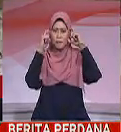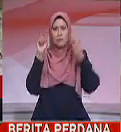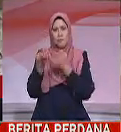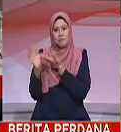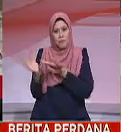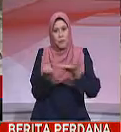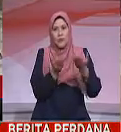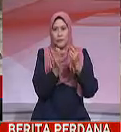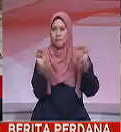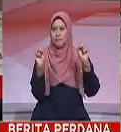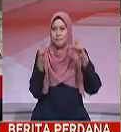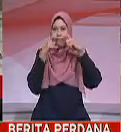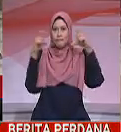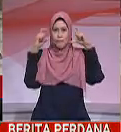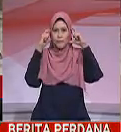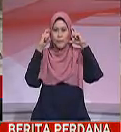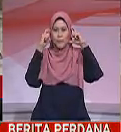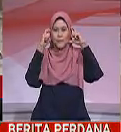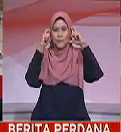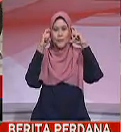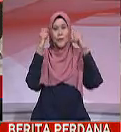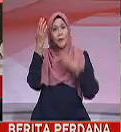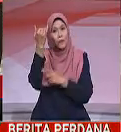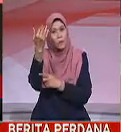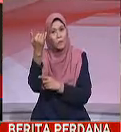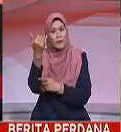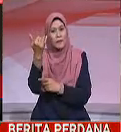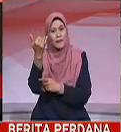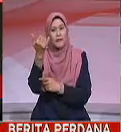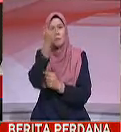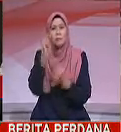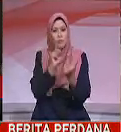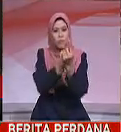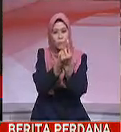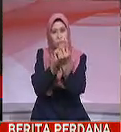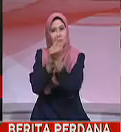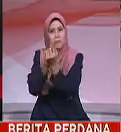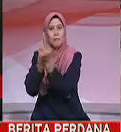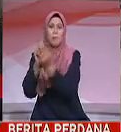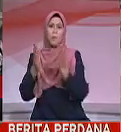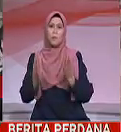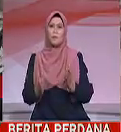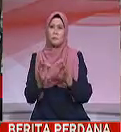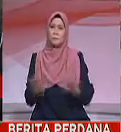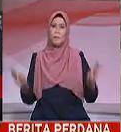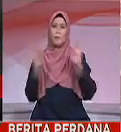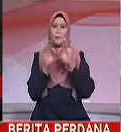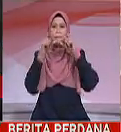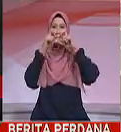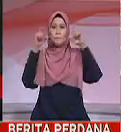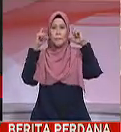lah, sebab kita kadang kita akan bertemu dengan public orang ramai, so mask tu penting.